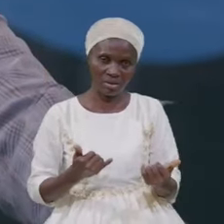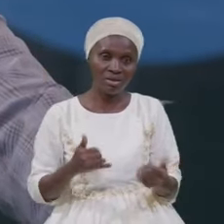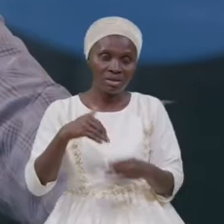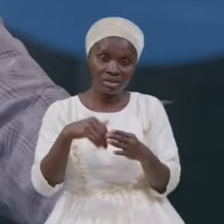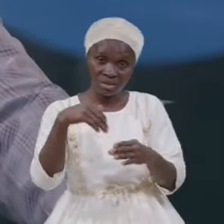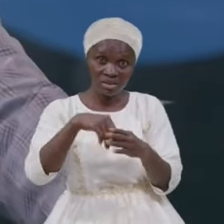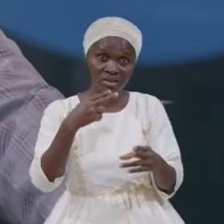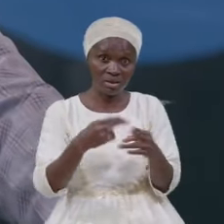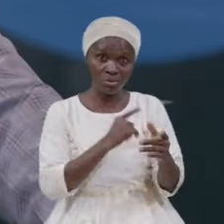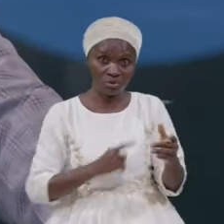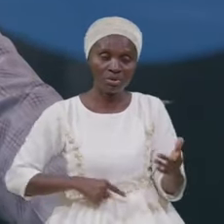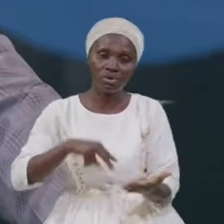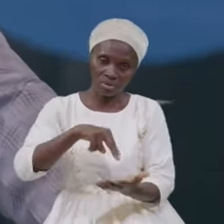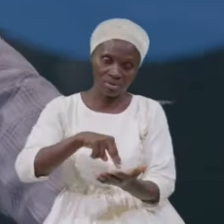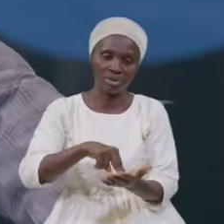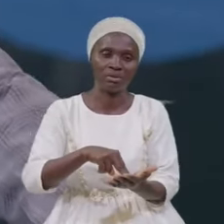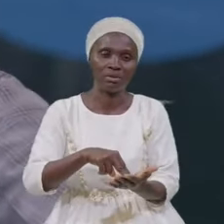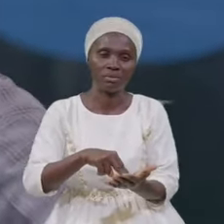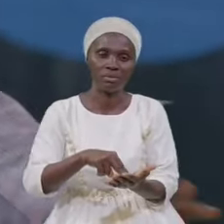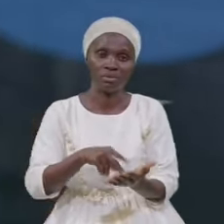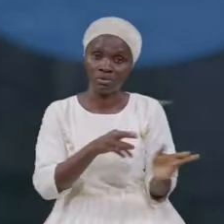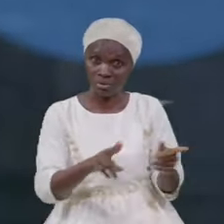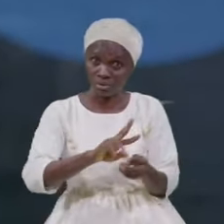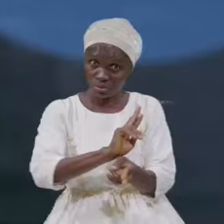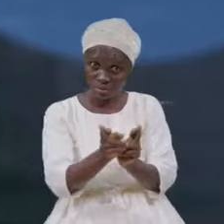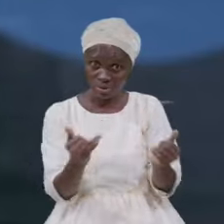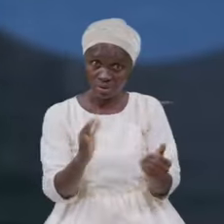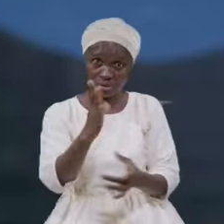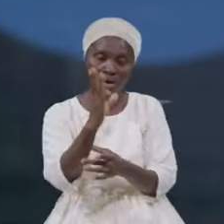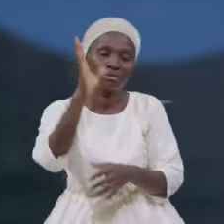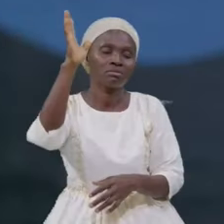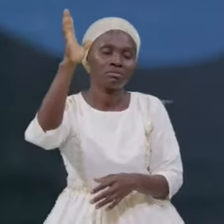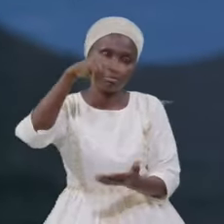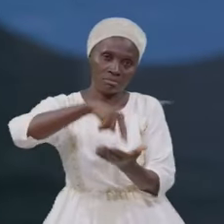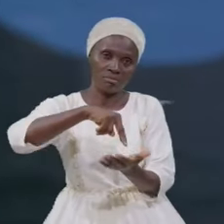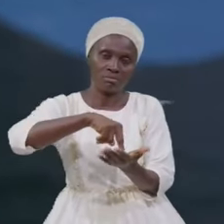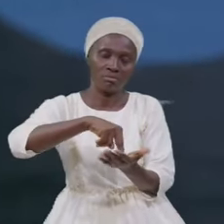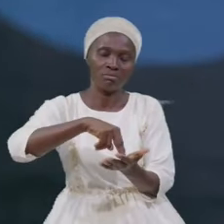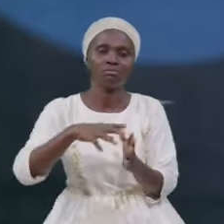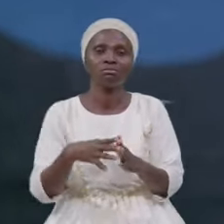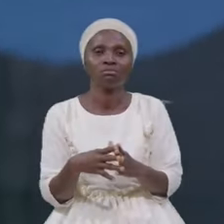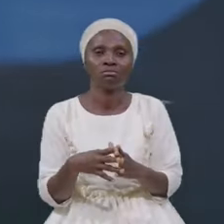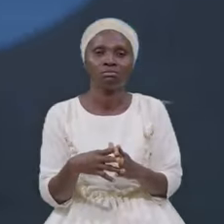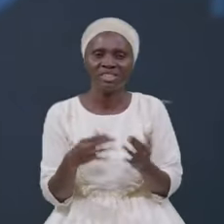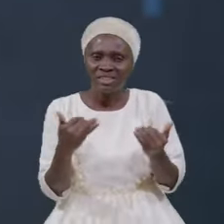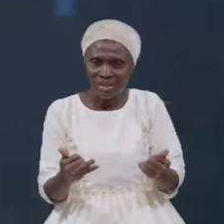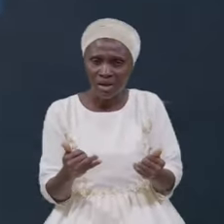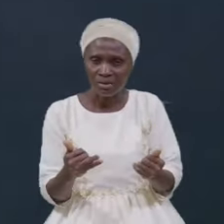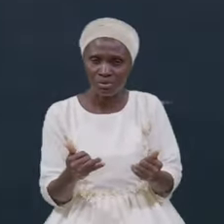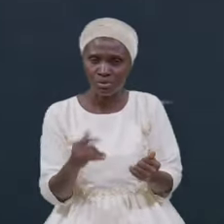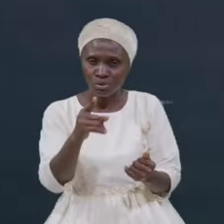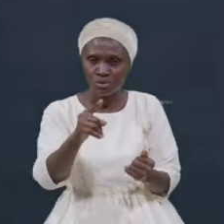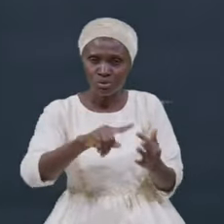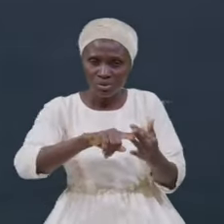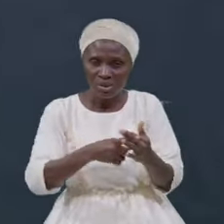Amen, amen. Que Dieu te bénisse, que Dieu te bénisse. Mets-toi debout. Et fais de ce jour, le